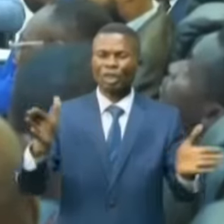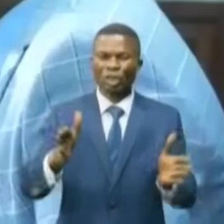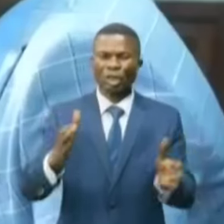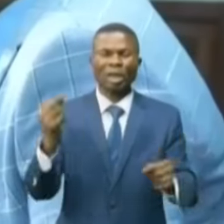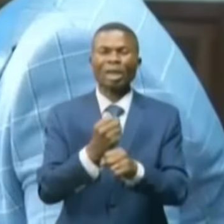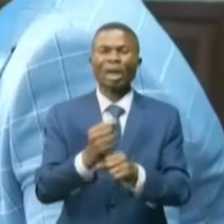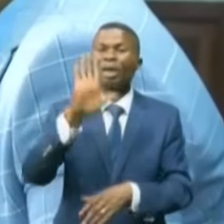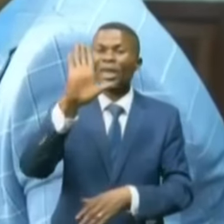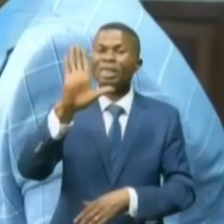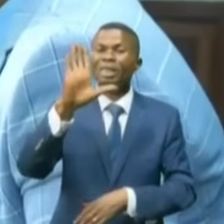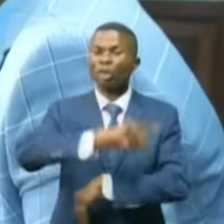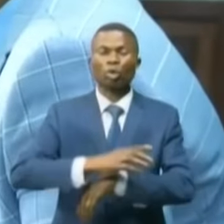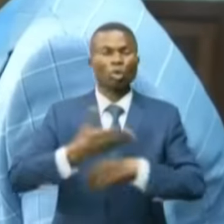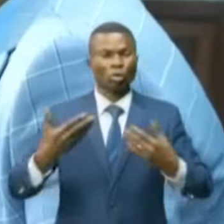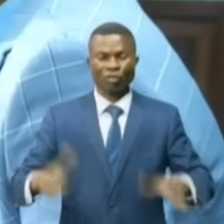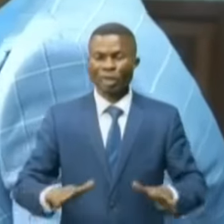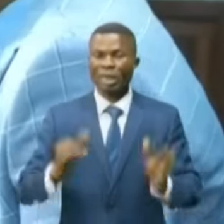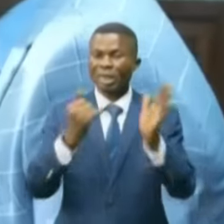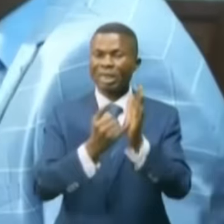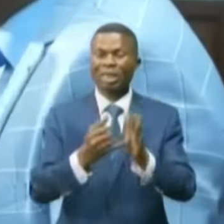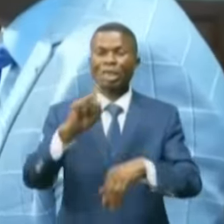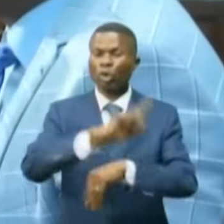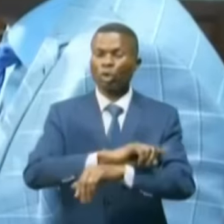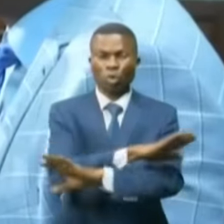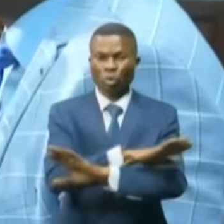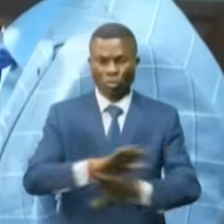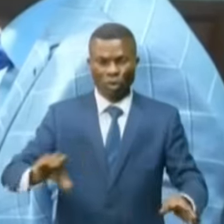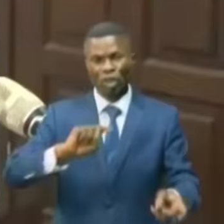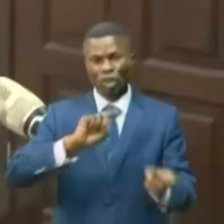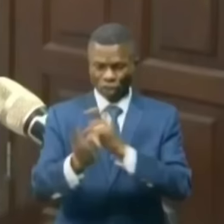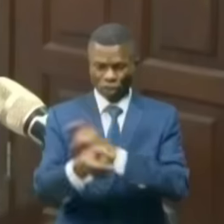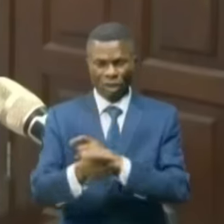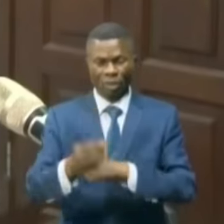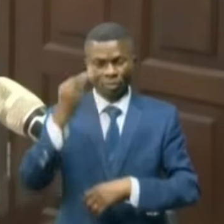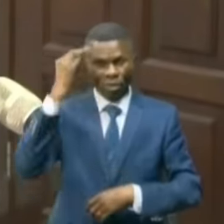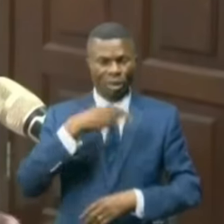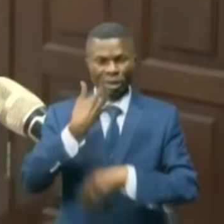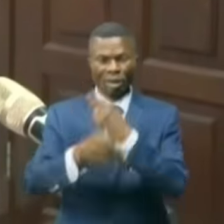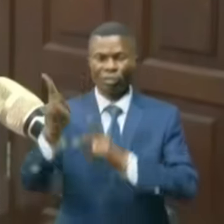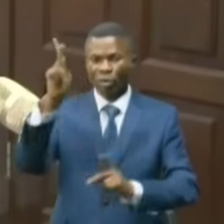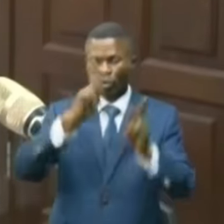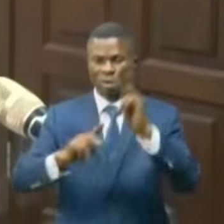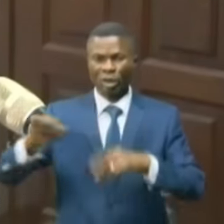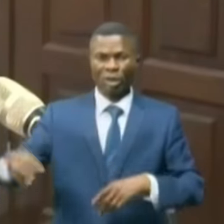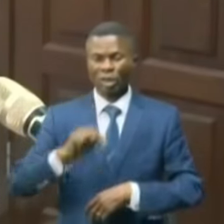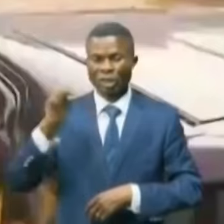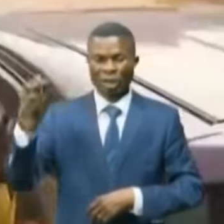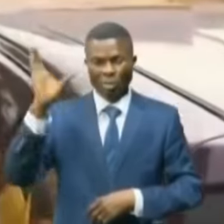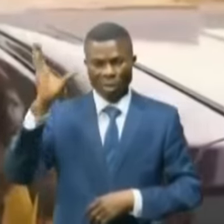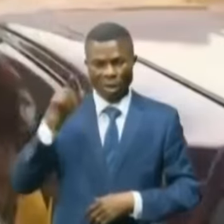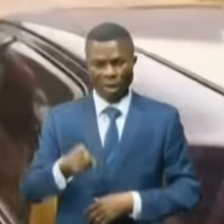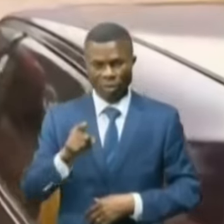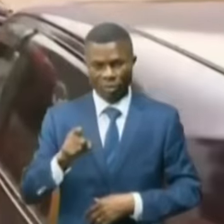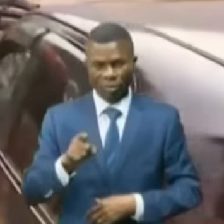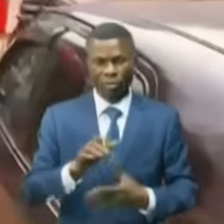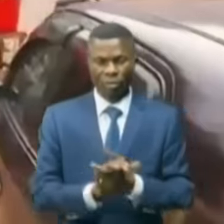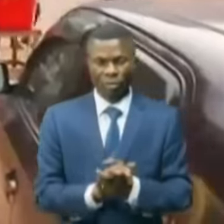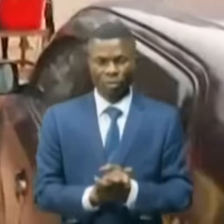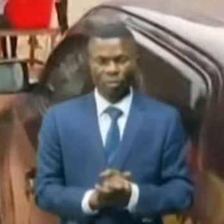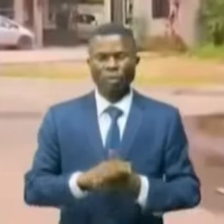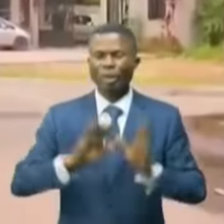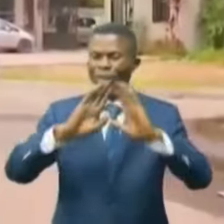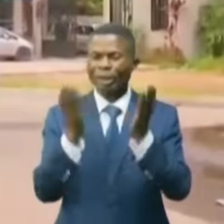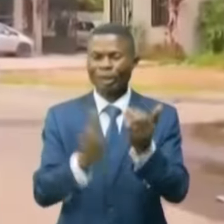2024, signé par le vice-premier ministre, ministre de la fonction publique, Jean-Pierre Liaou. Initiative accueillie avec